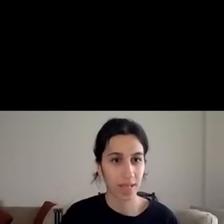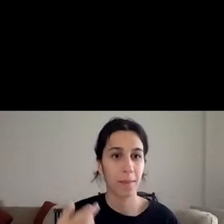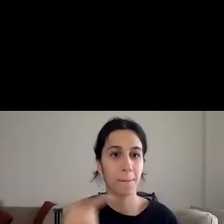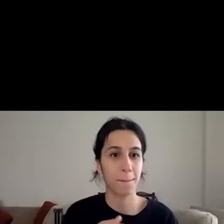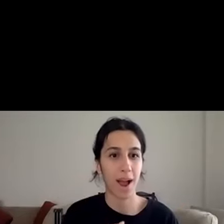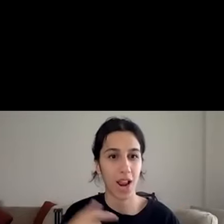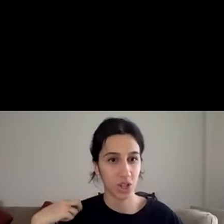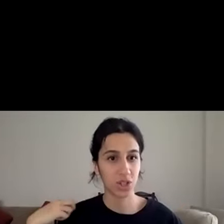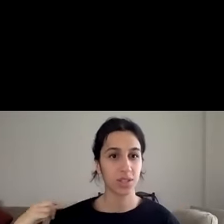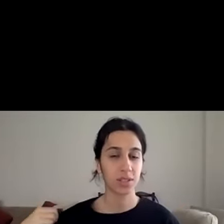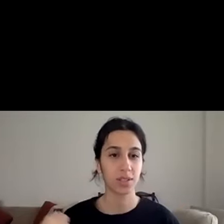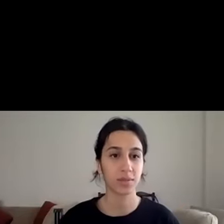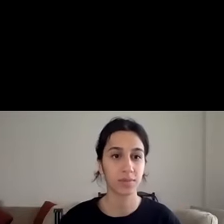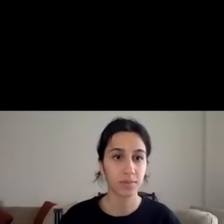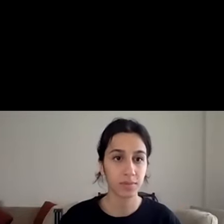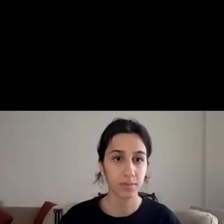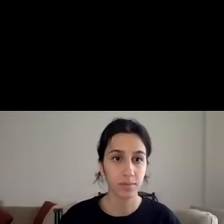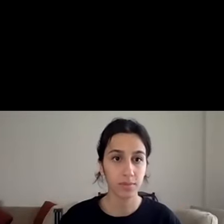için, paylaştığınız için.